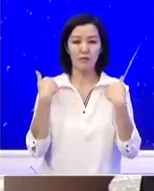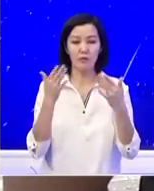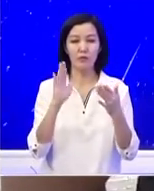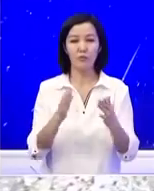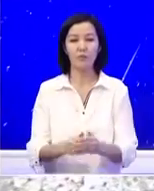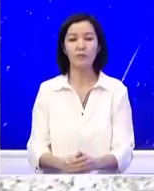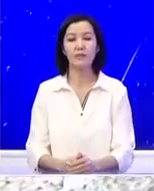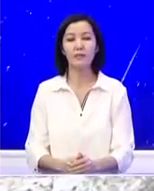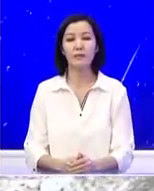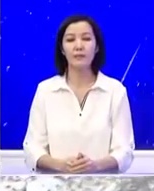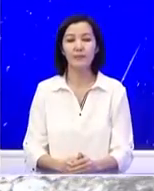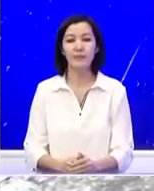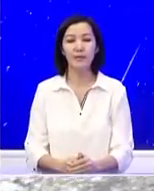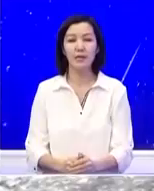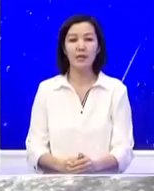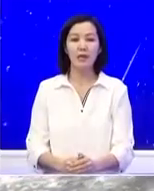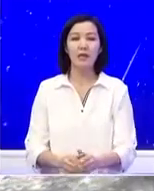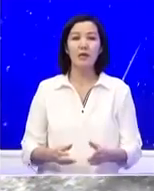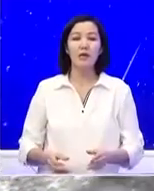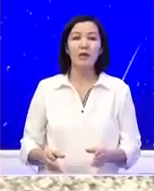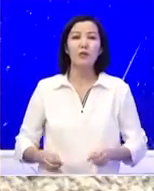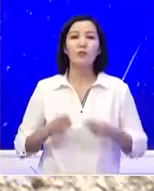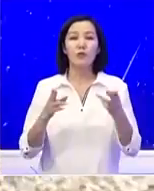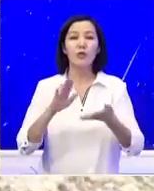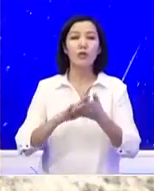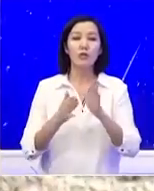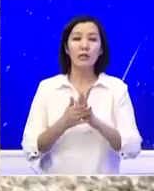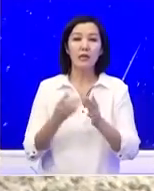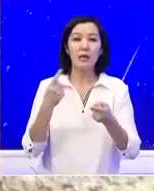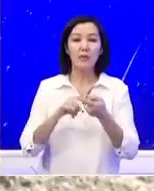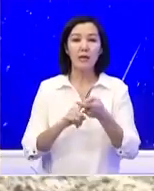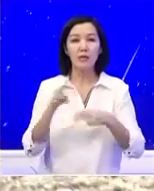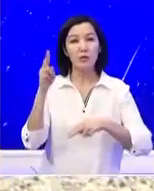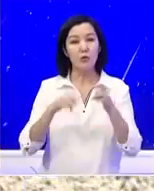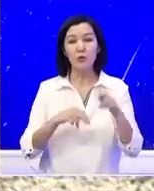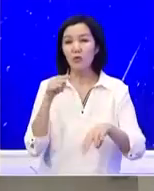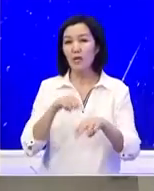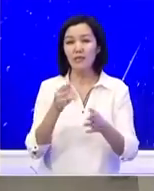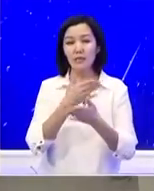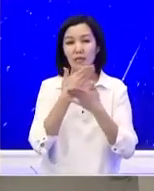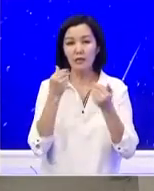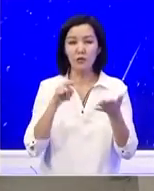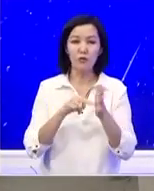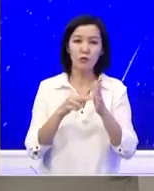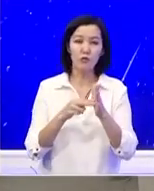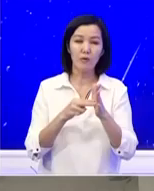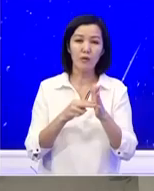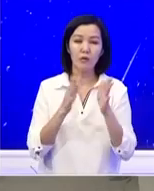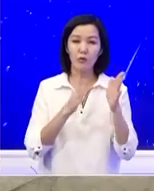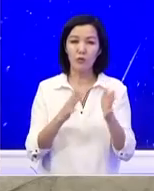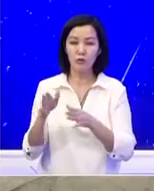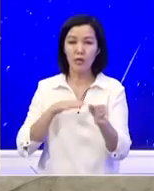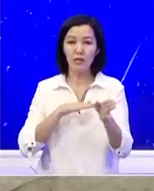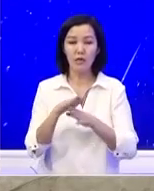ойлаймыз. Елдегі төтенше жағдай облыстың құрылыс саласына кер әсер еткен жоқ. Жоспарлы жұмыс жүйелі